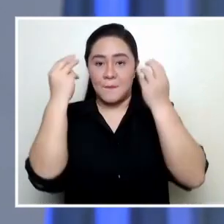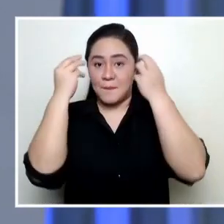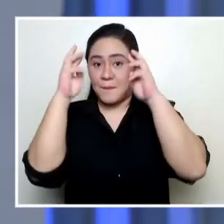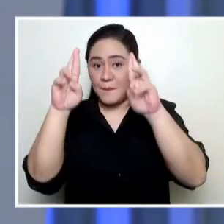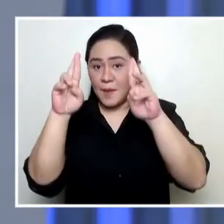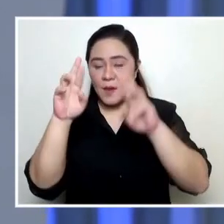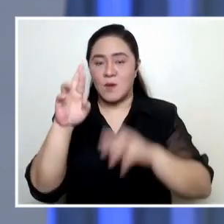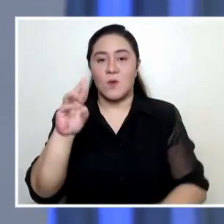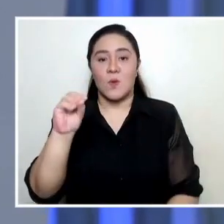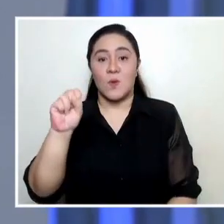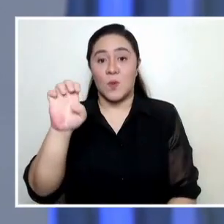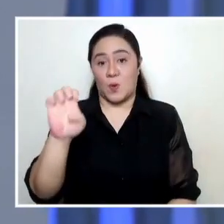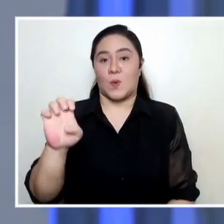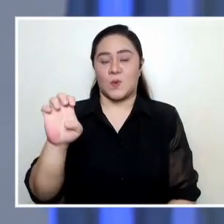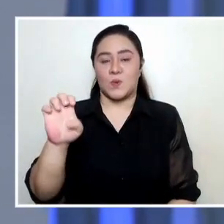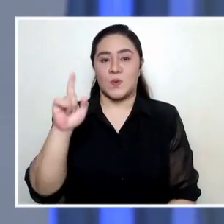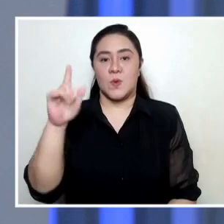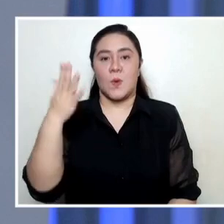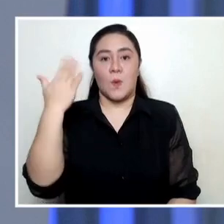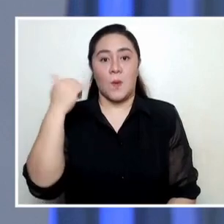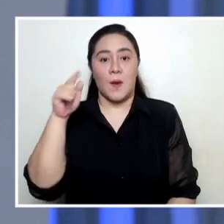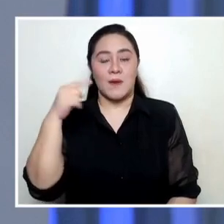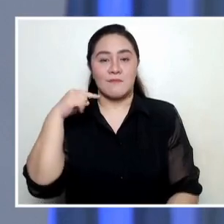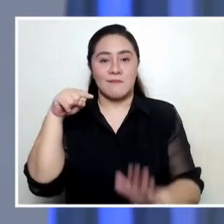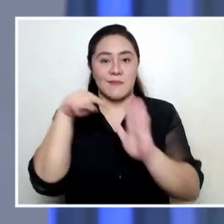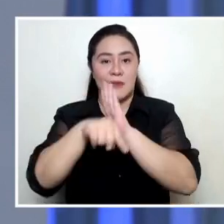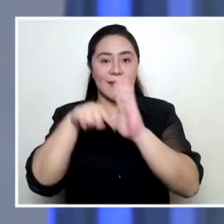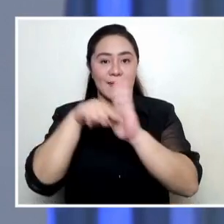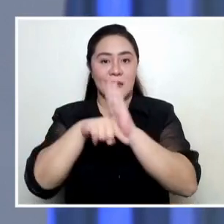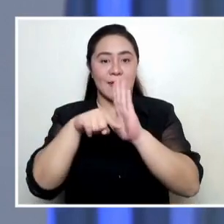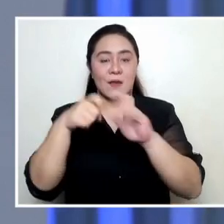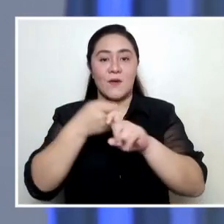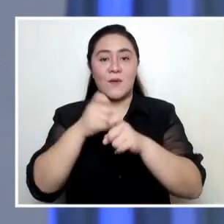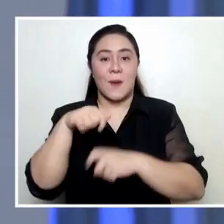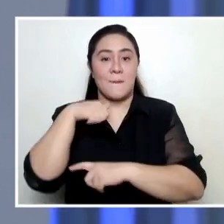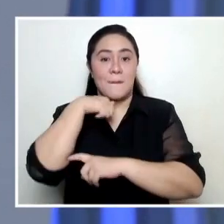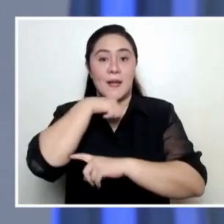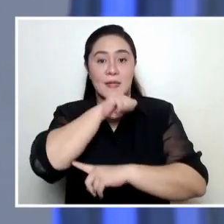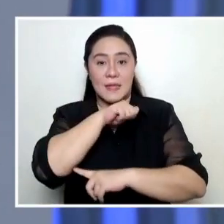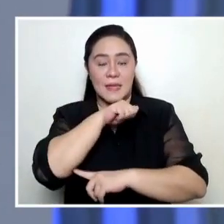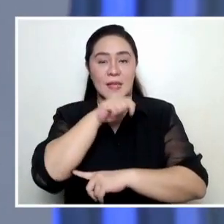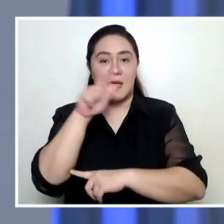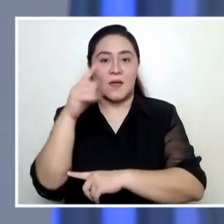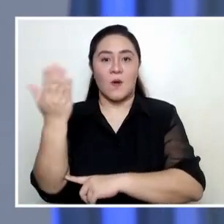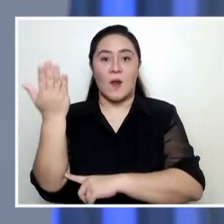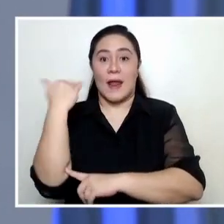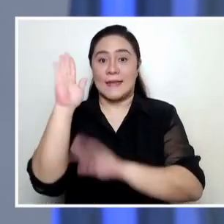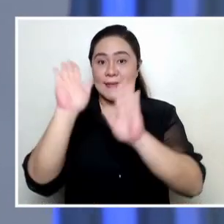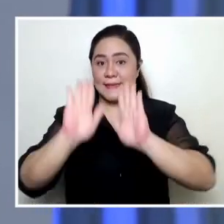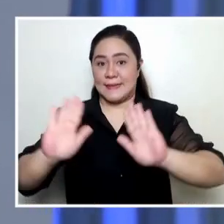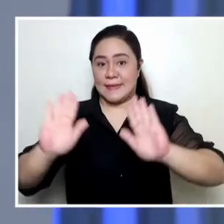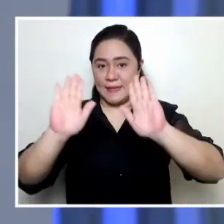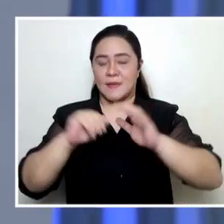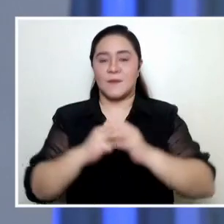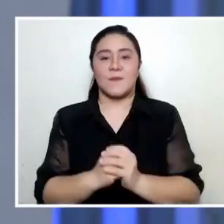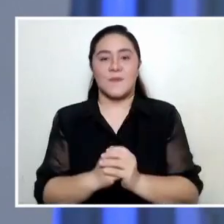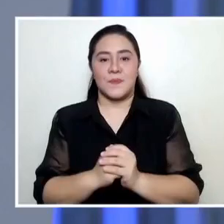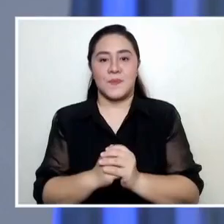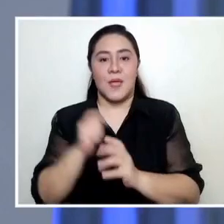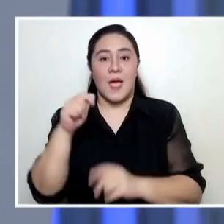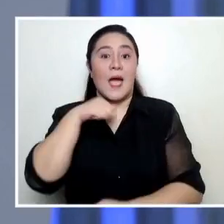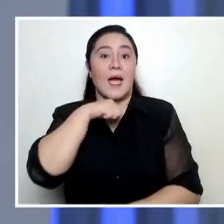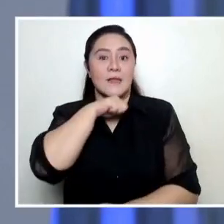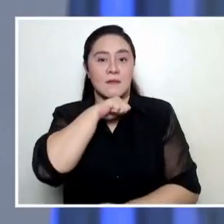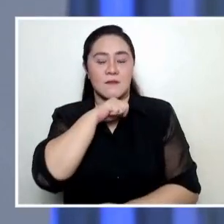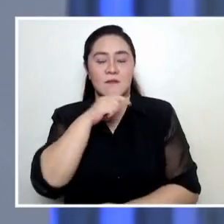biktima na pinagbabaril sa loob ng campus ng Ateneo de Manila University noong Linggo. Live mula sa Araneta Avenue sa